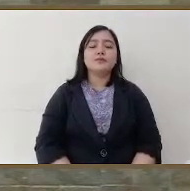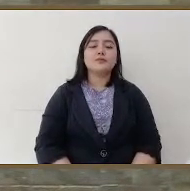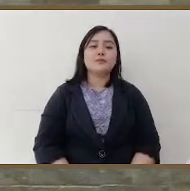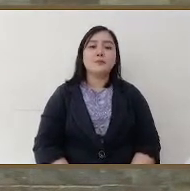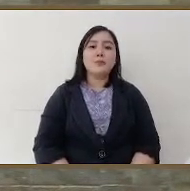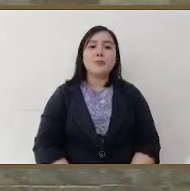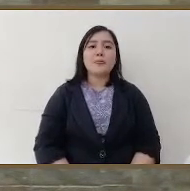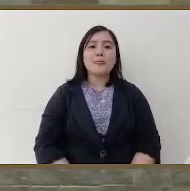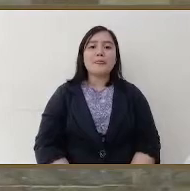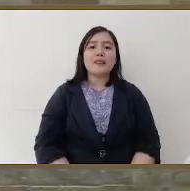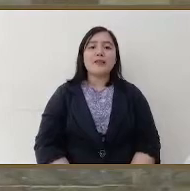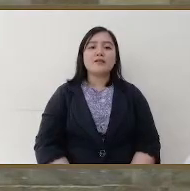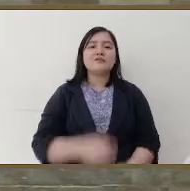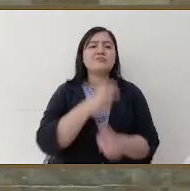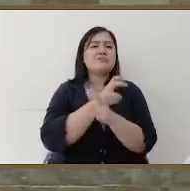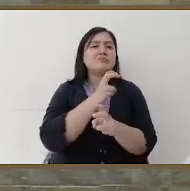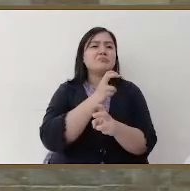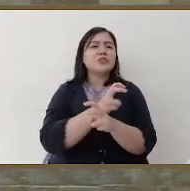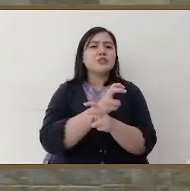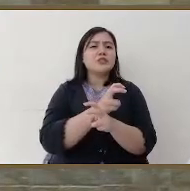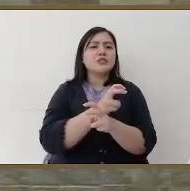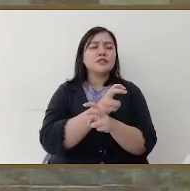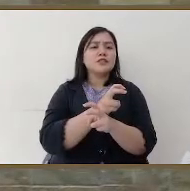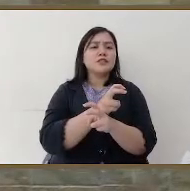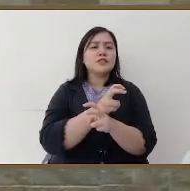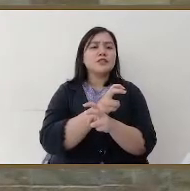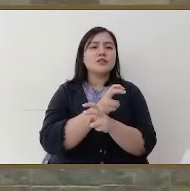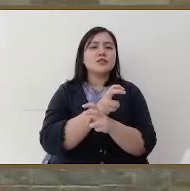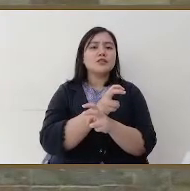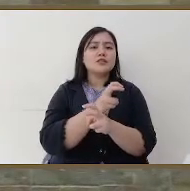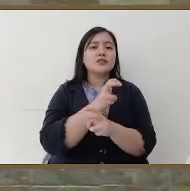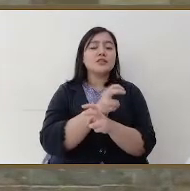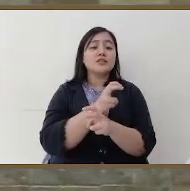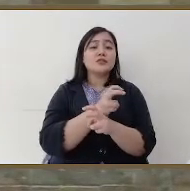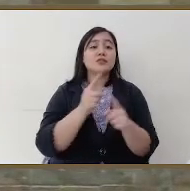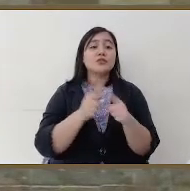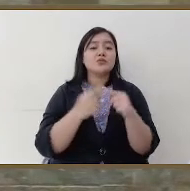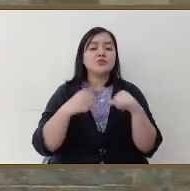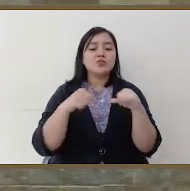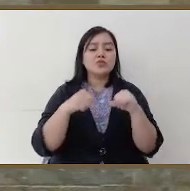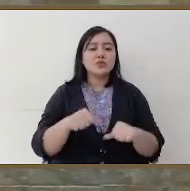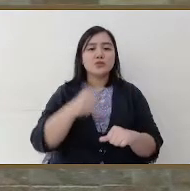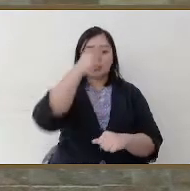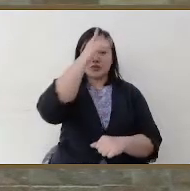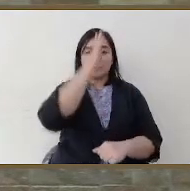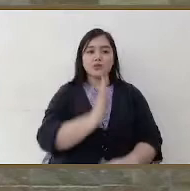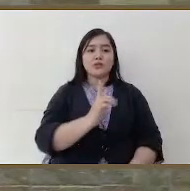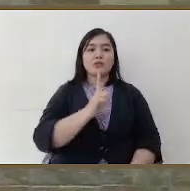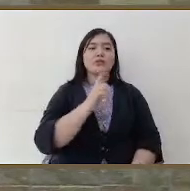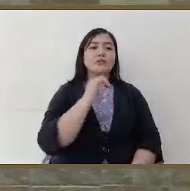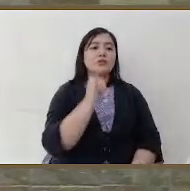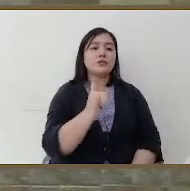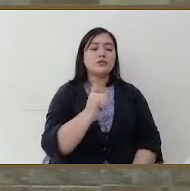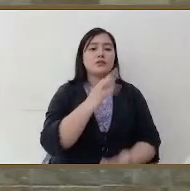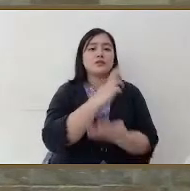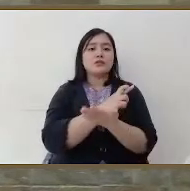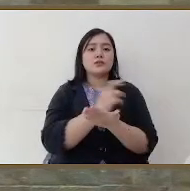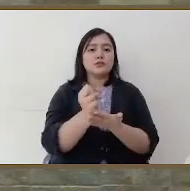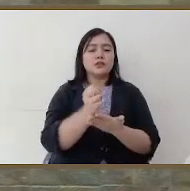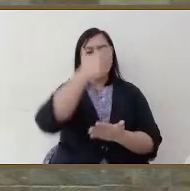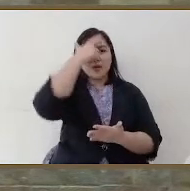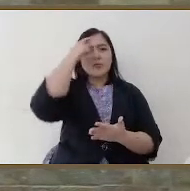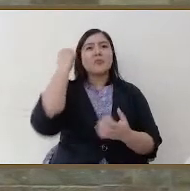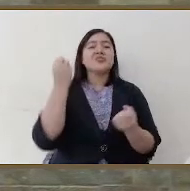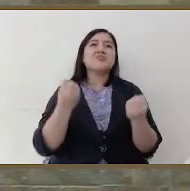Alam niyo, ang pinakang mahirap po ngayon na i-maintain, mga kapatid, yung godly relationship. Because everybody has